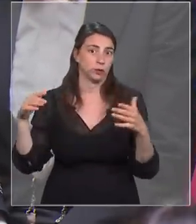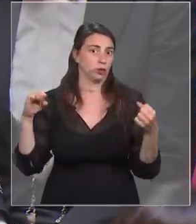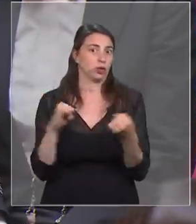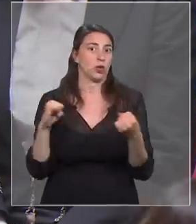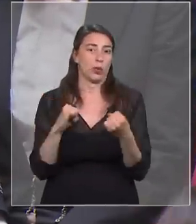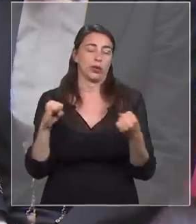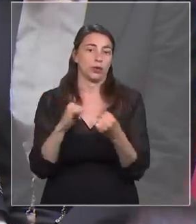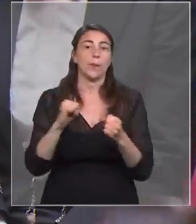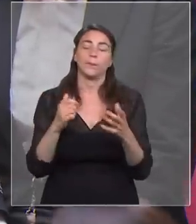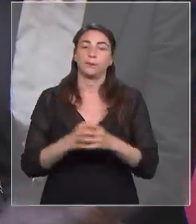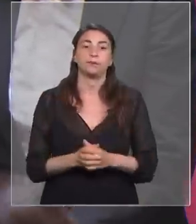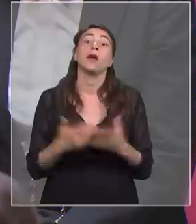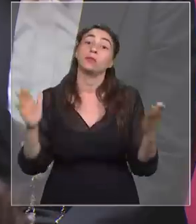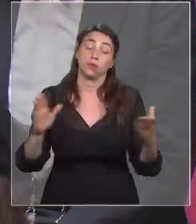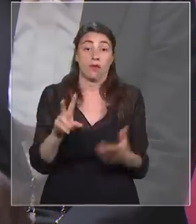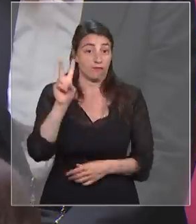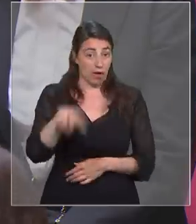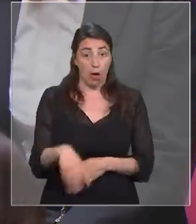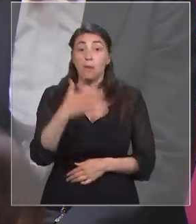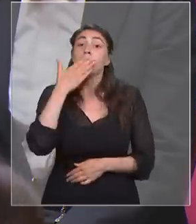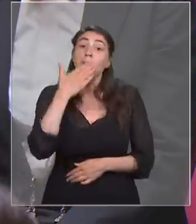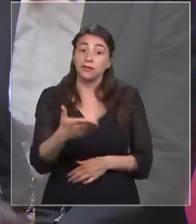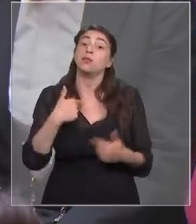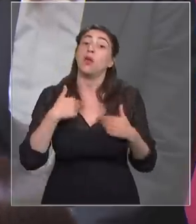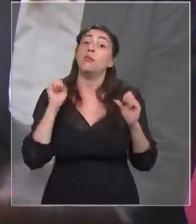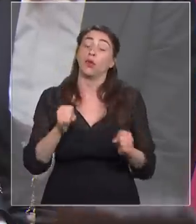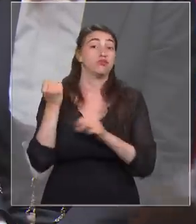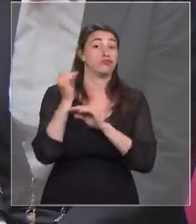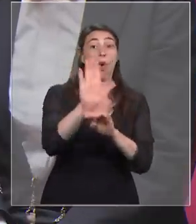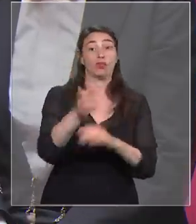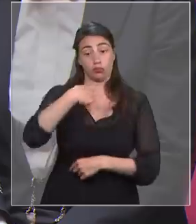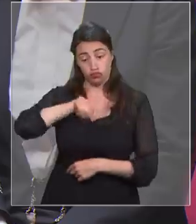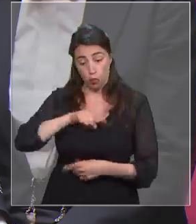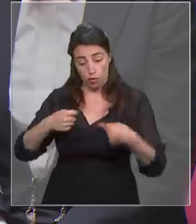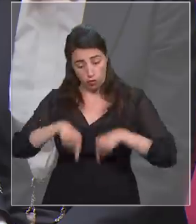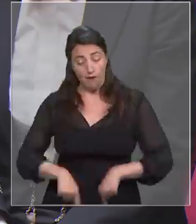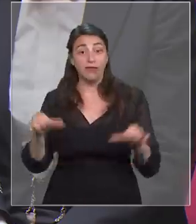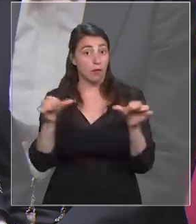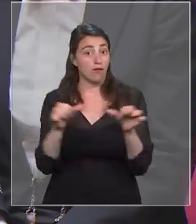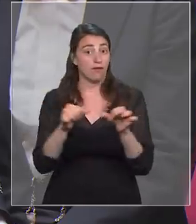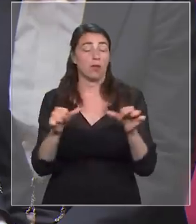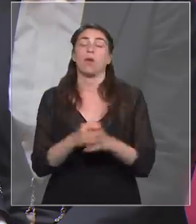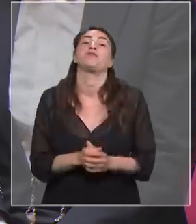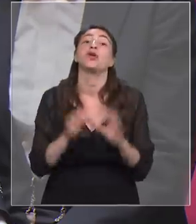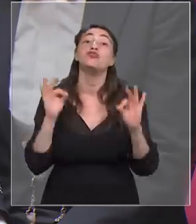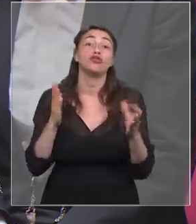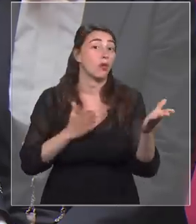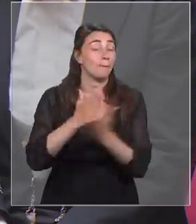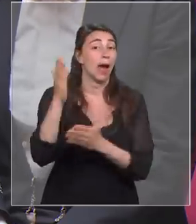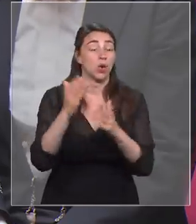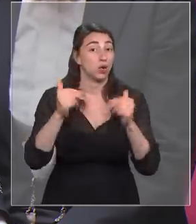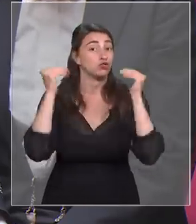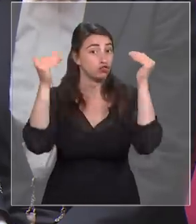remercier, est donc l'occasion de vous montrer que nous avons, au contraire, fait évoluer Parcoursup sur la transparence,